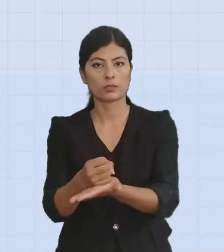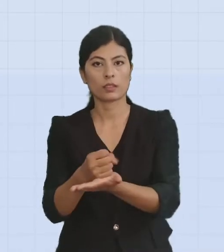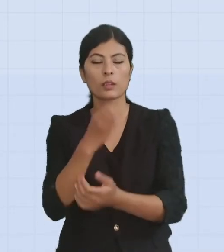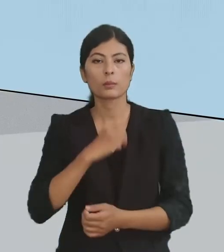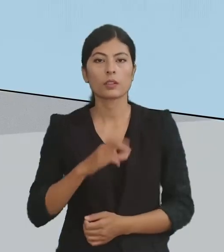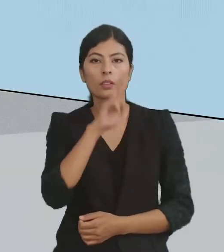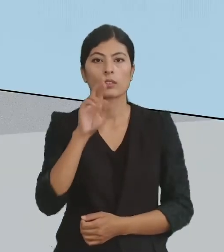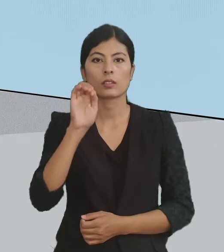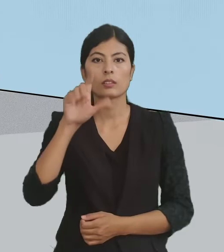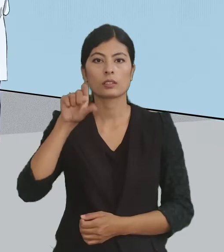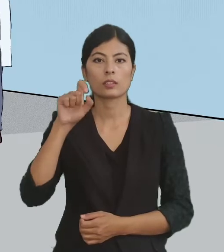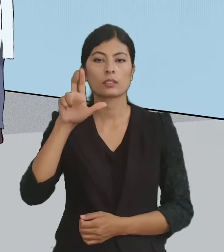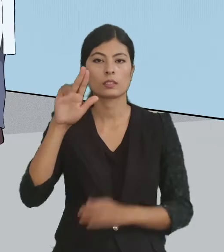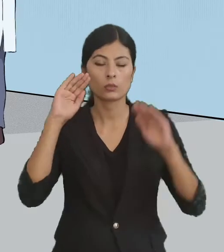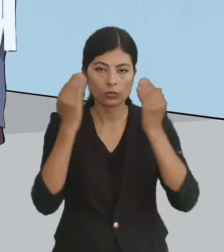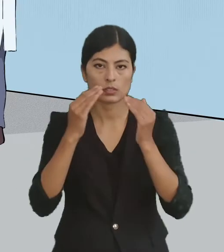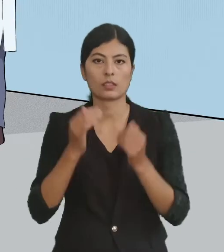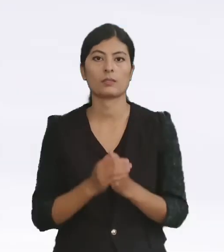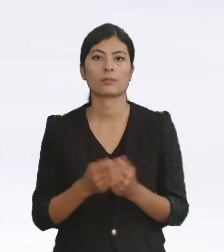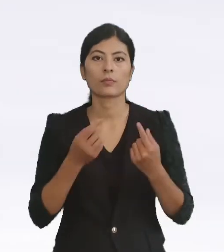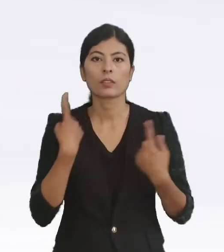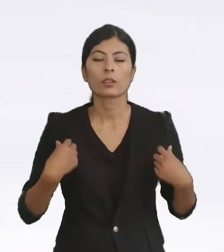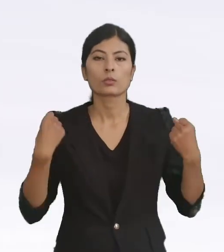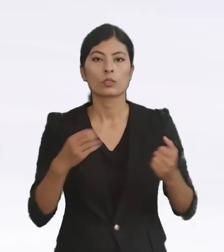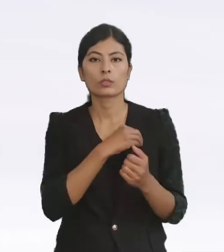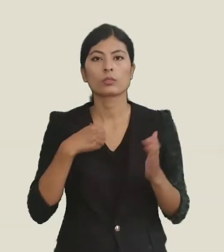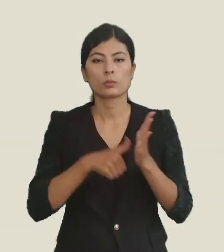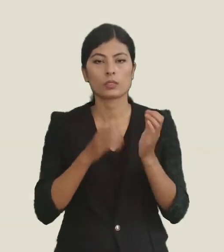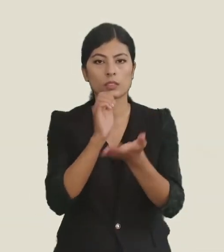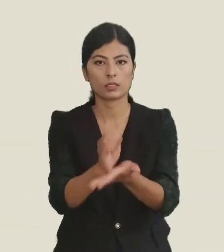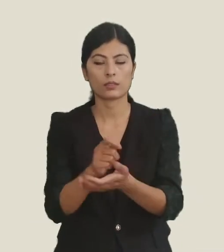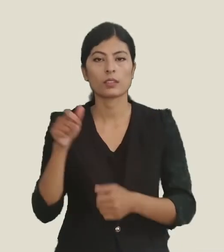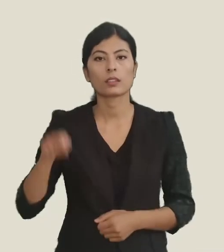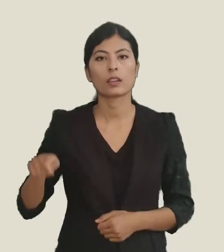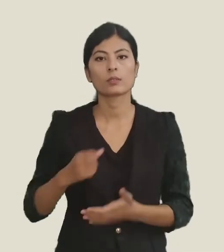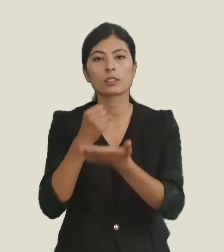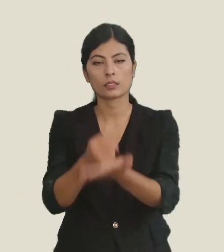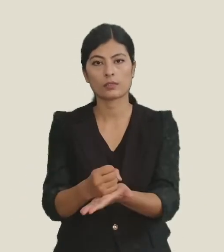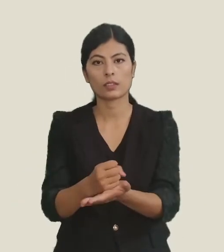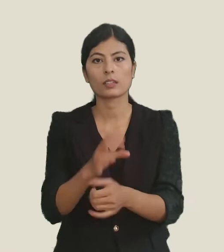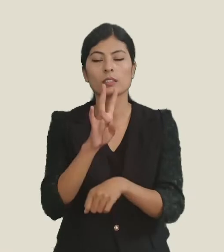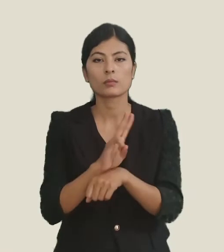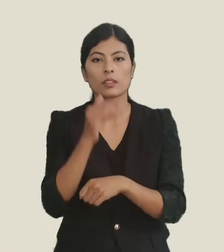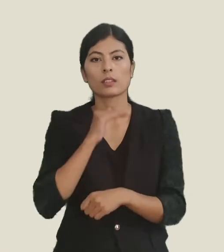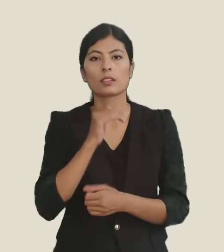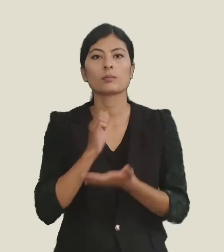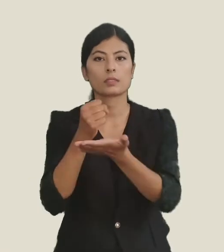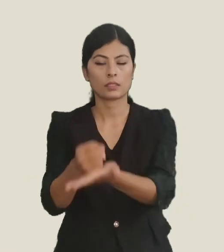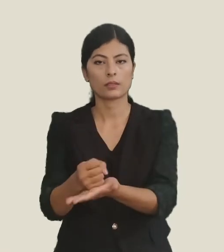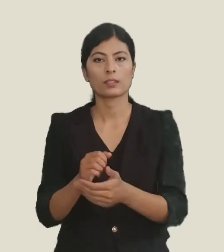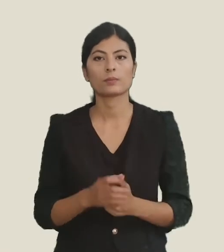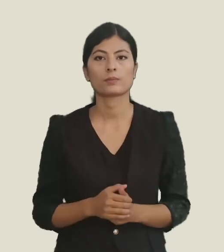सुरक्षा संरक्षण, स्वास्थ्य उपचार सेवा, कानुनी सेवा, सिपमूलक तालिम सम्बन्धी सेवा,